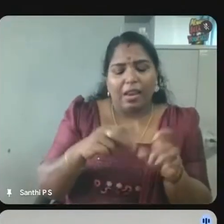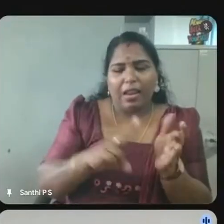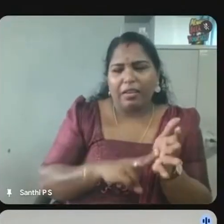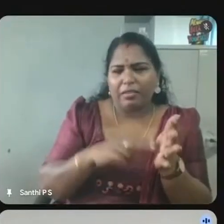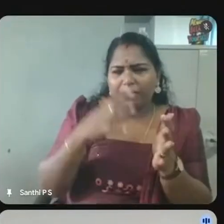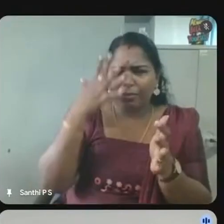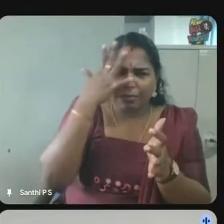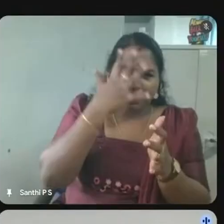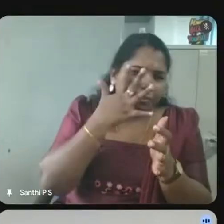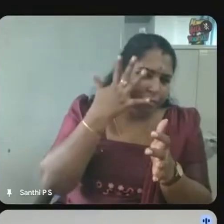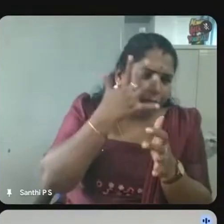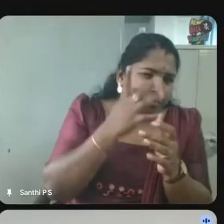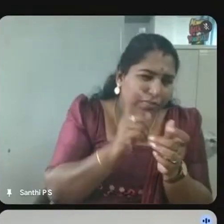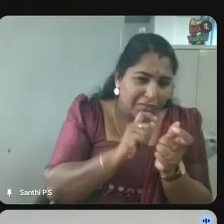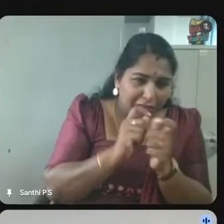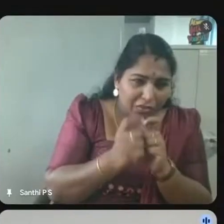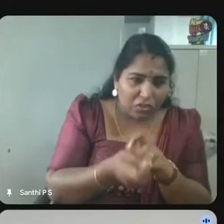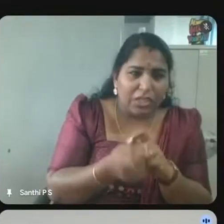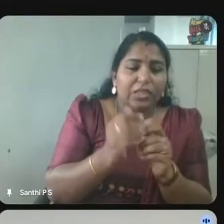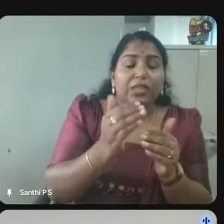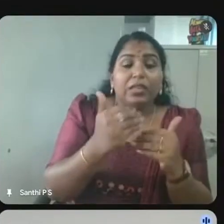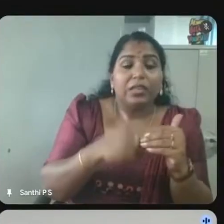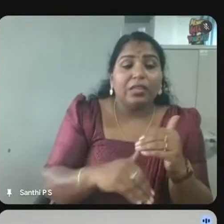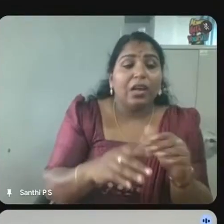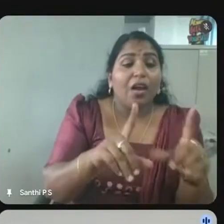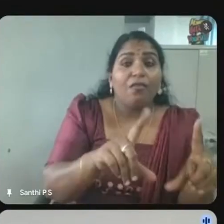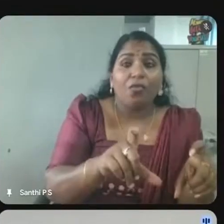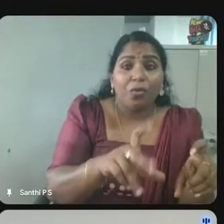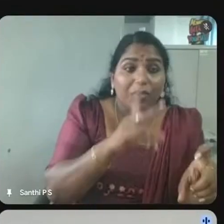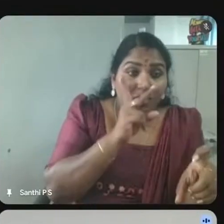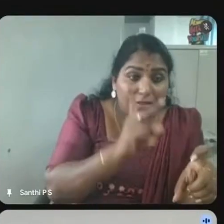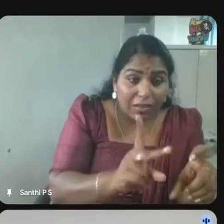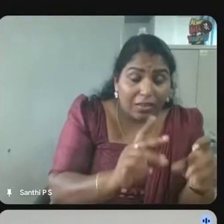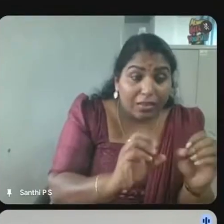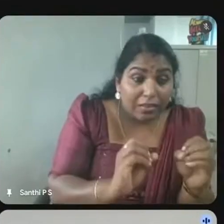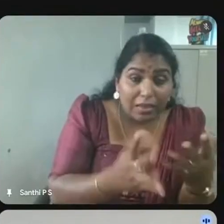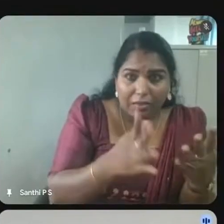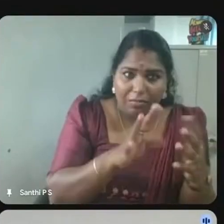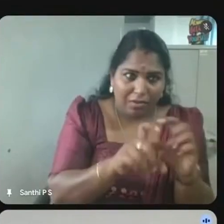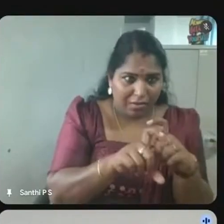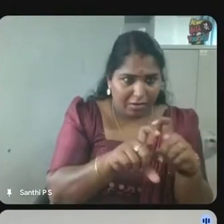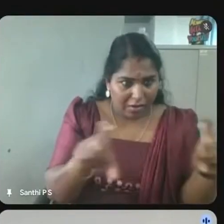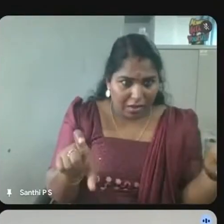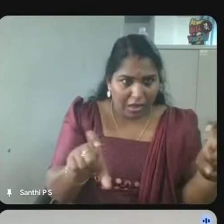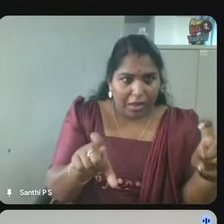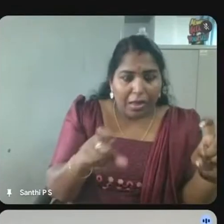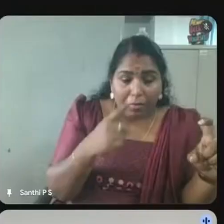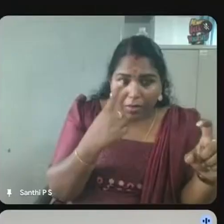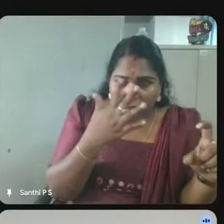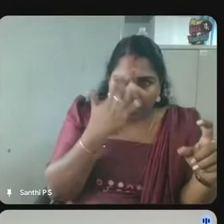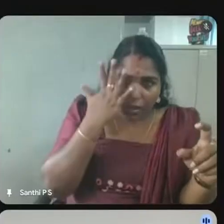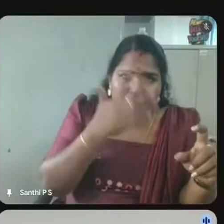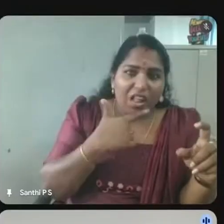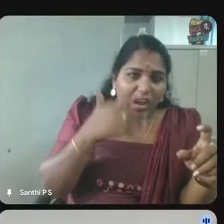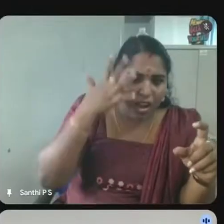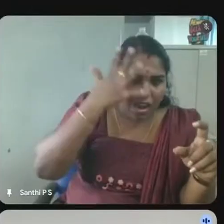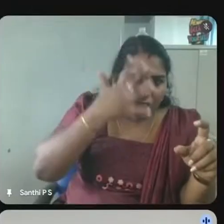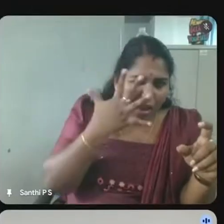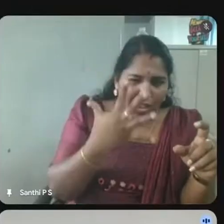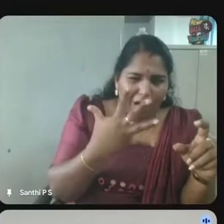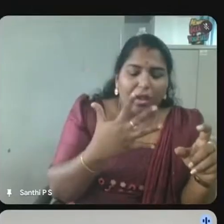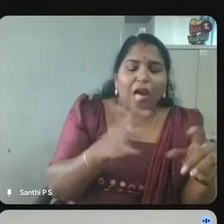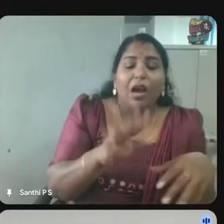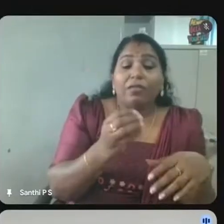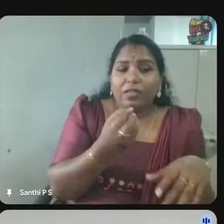ഈ താഴത്തെ ആ ഒരു സൺഫ്ലവർ ഫീൽഡിൽ കാണുന്ന ഒരു ചിത്രം പോലെ ക്ലൗഡി ആയിട്ടായിരിക്കും കാണുന്നത്. കോൺട്രാസ്റ്റ് കുറയാണ് ചെയ്യുന്നത്, ഒരു മങ്ങല്